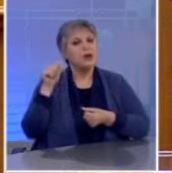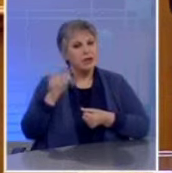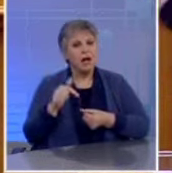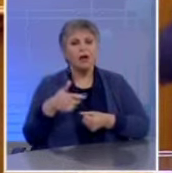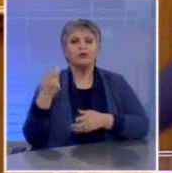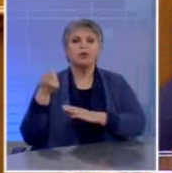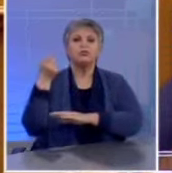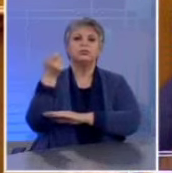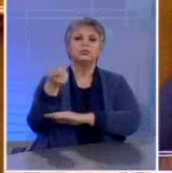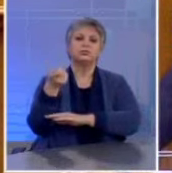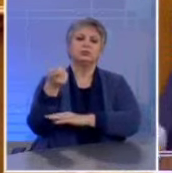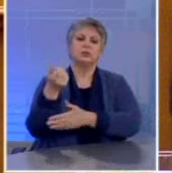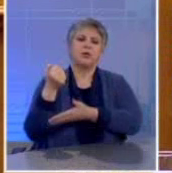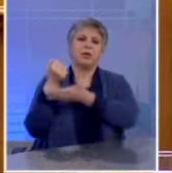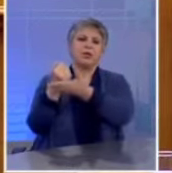πιθανών μελλοντικών